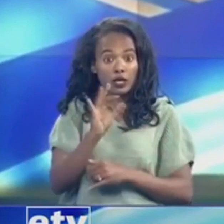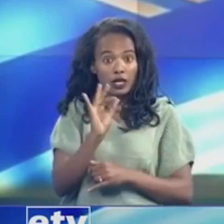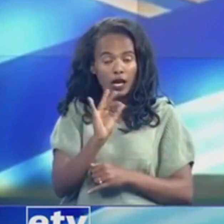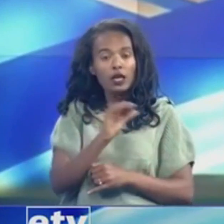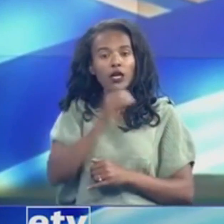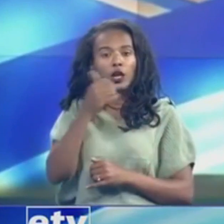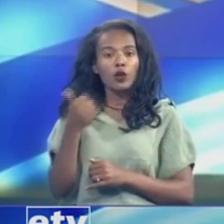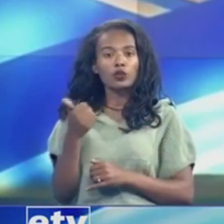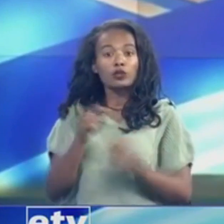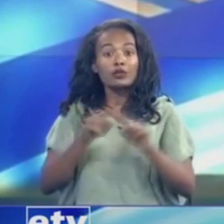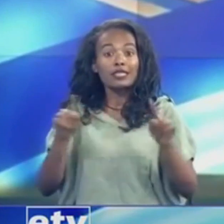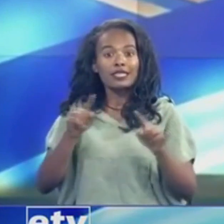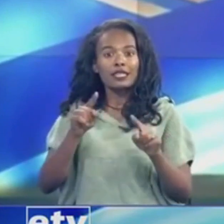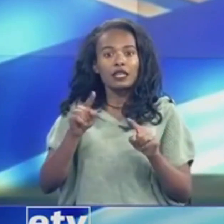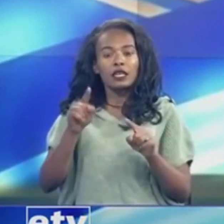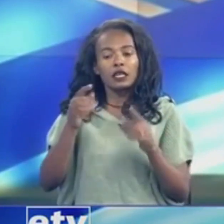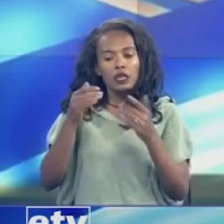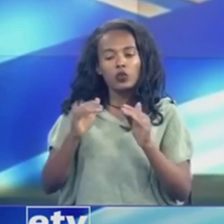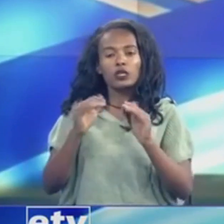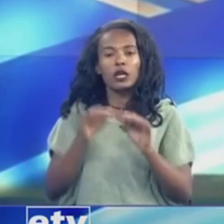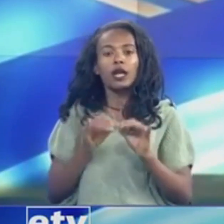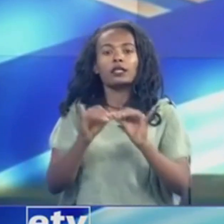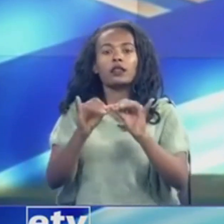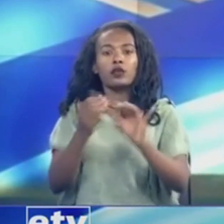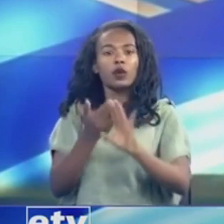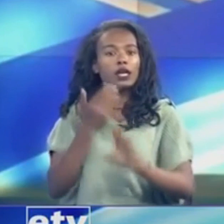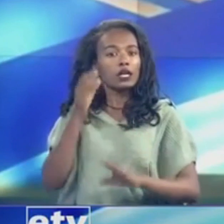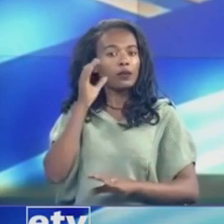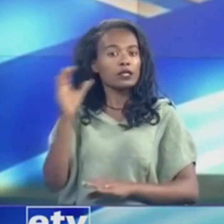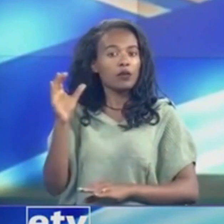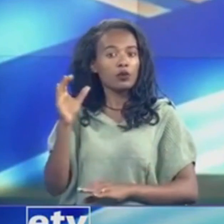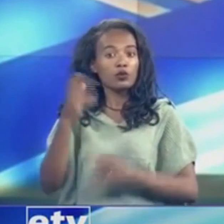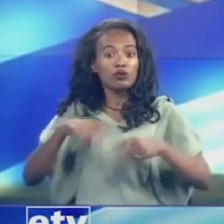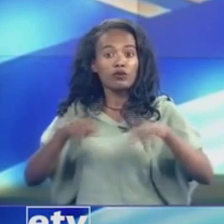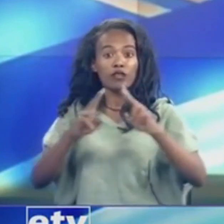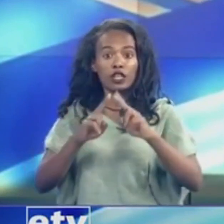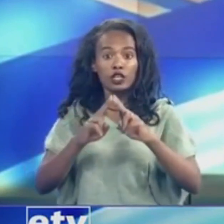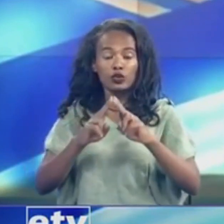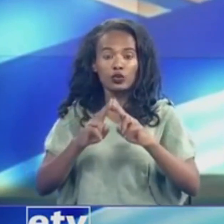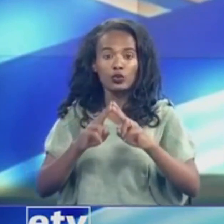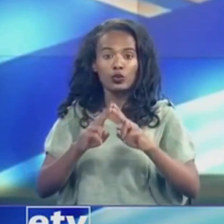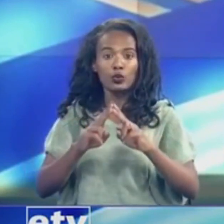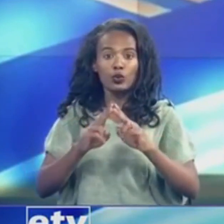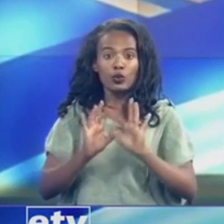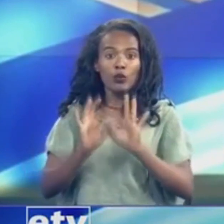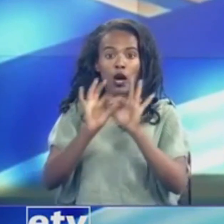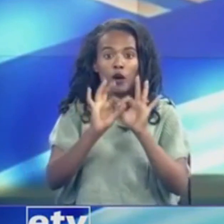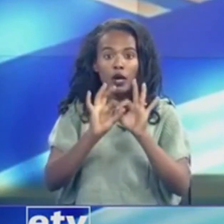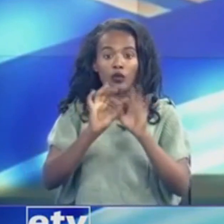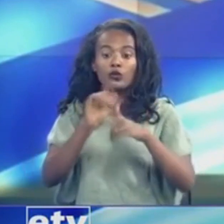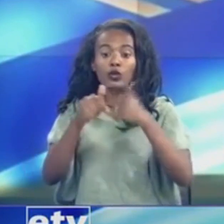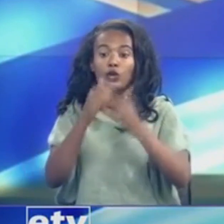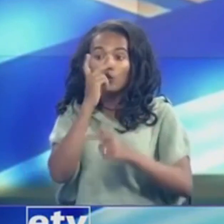ሌሎችም እንትና ግን ሳምሃው የተወሰነ ያስገዳቸው ቀደም እንደሰማችሁት ነው። ፌዴሬሽኑ ማህበራቱን ሄዶ